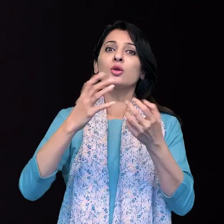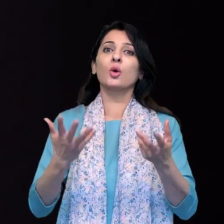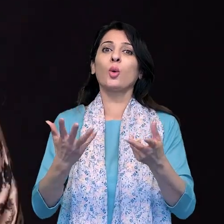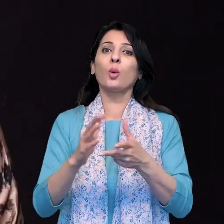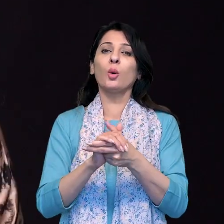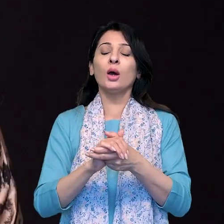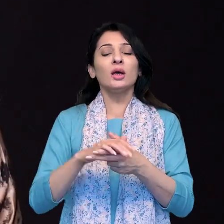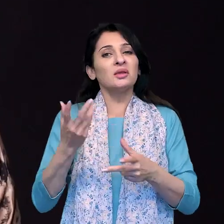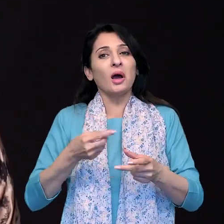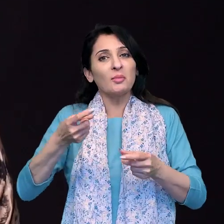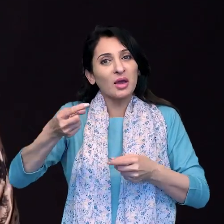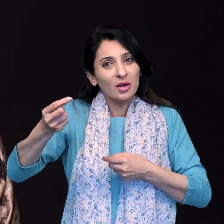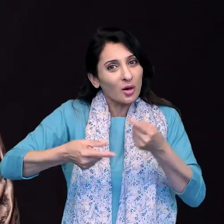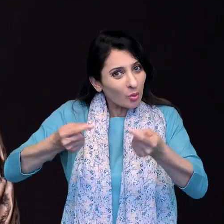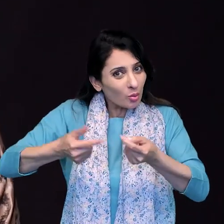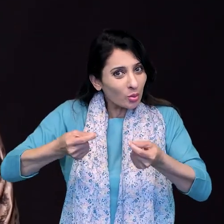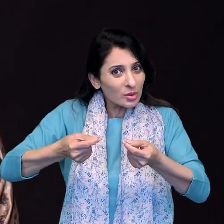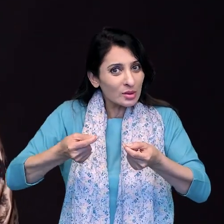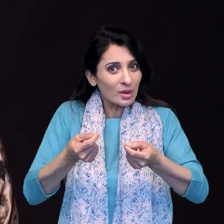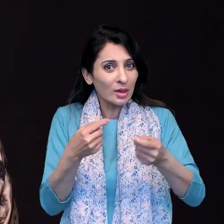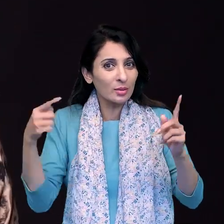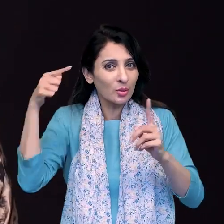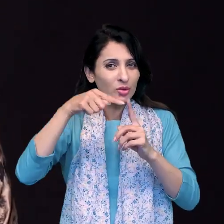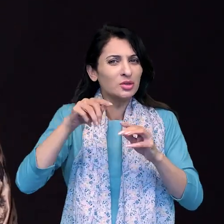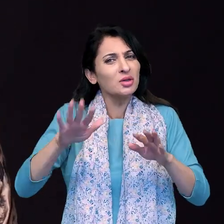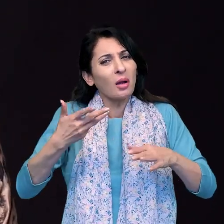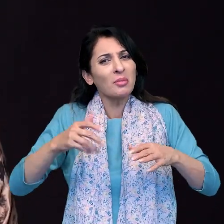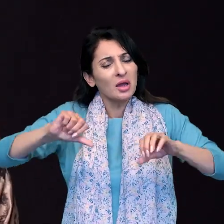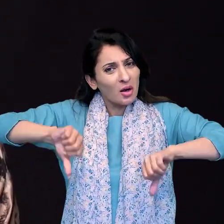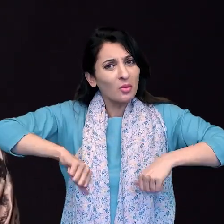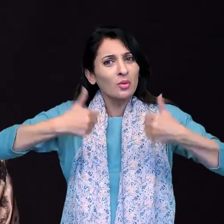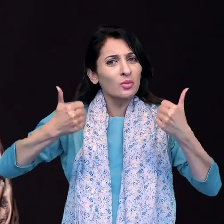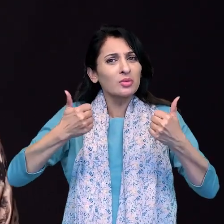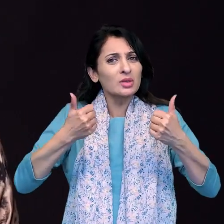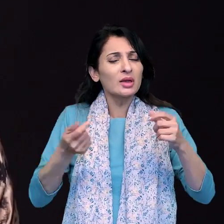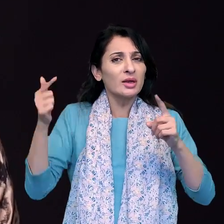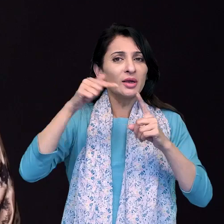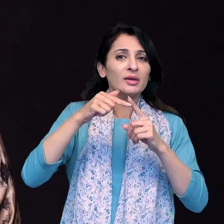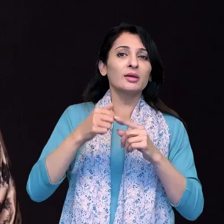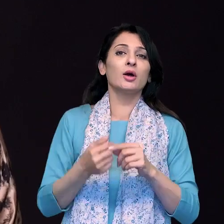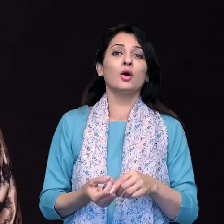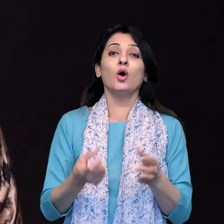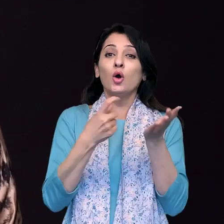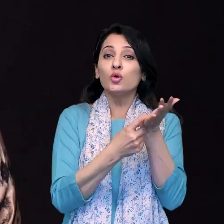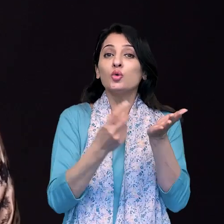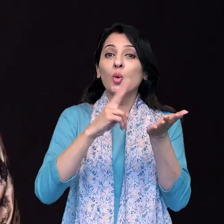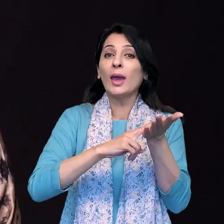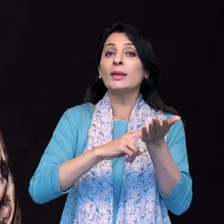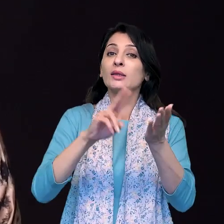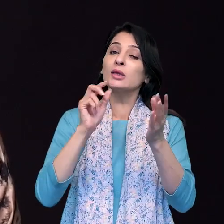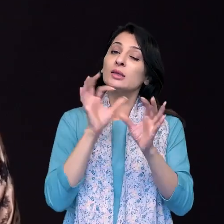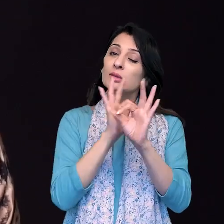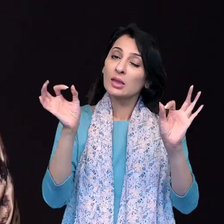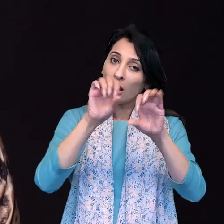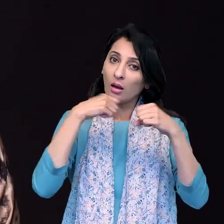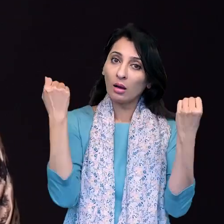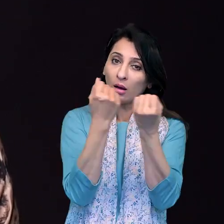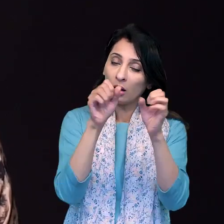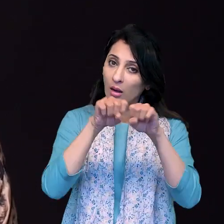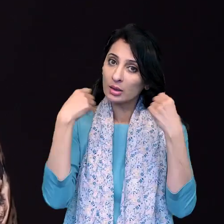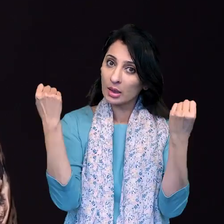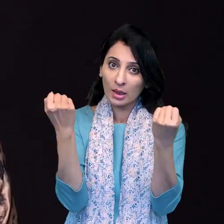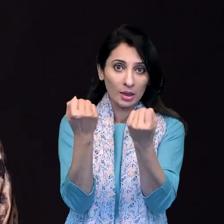की इकोनॉमिक इंटरवेंशन करनी हो, हेल्थ केयर ऑर्गेनाइजेशंस, यूनाइटेड नेशंस के तमाम इदारे, WHO हो